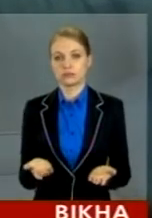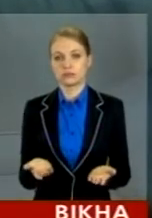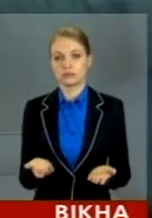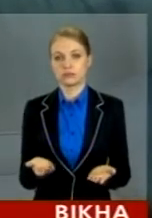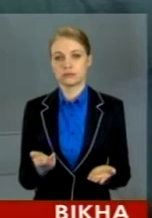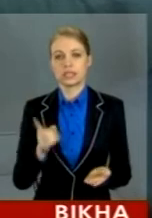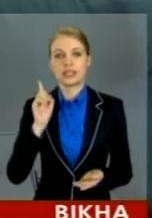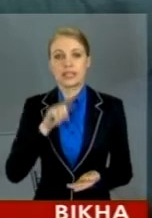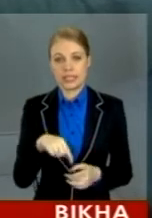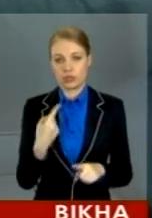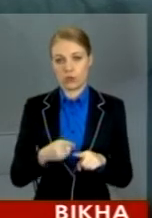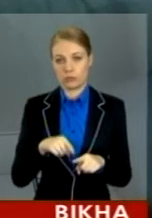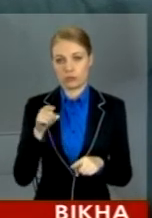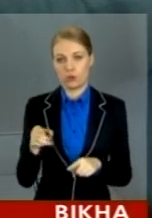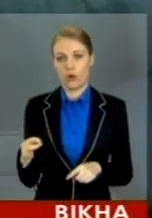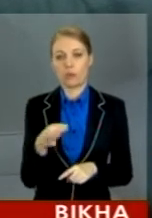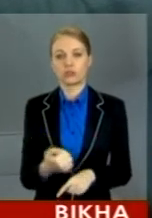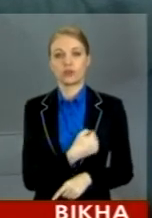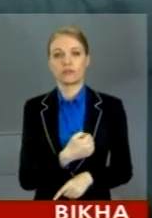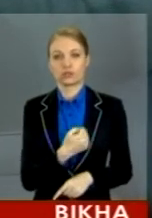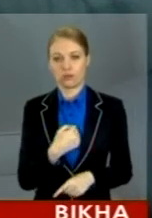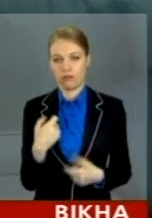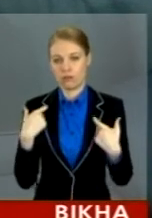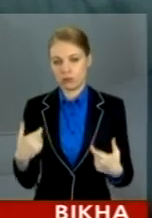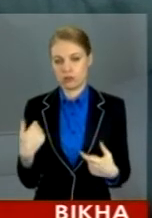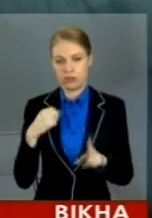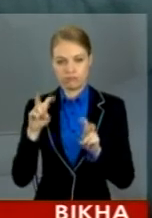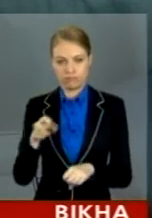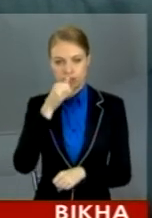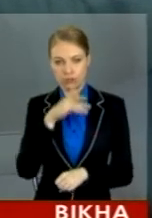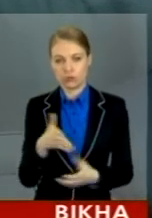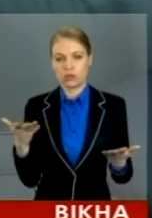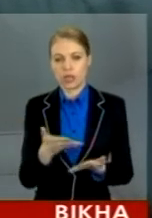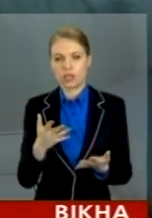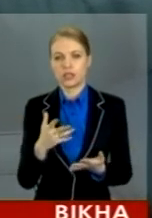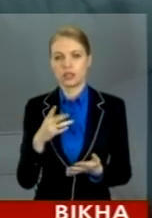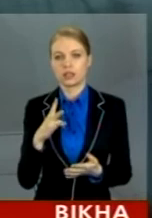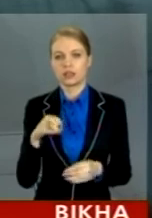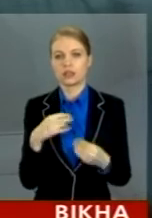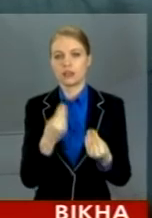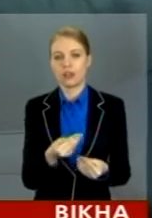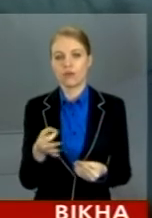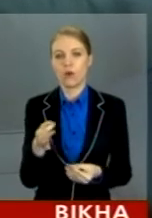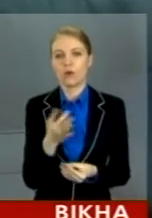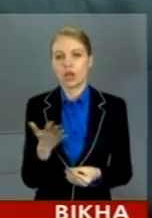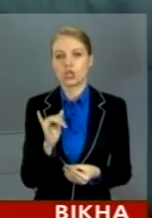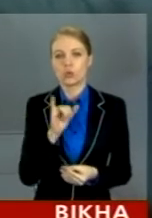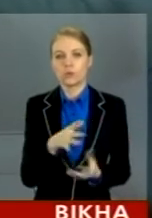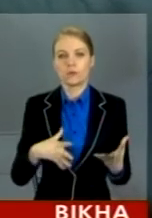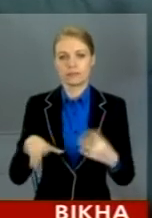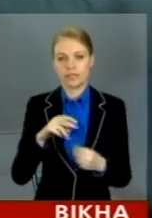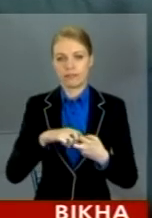негідником я цього обласного військового комісара не назву які їм надав обласний військовий комісар який у всі